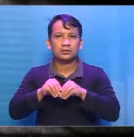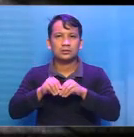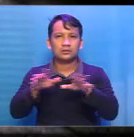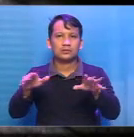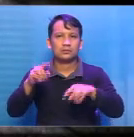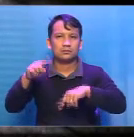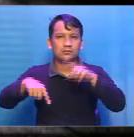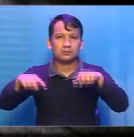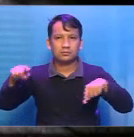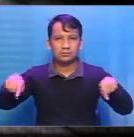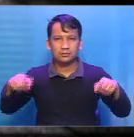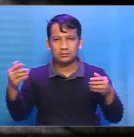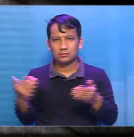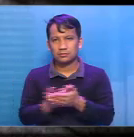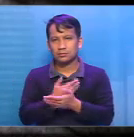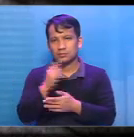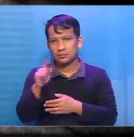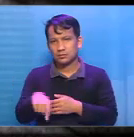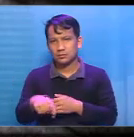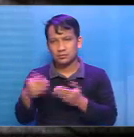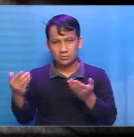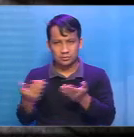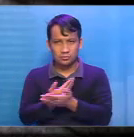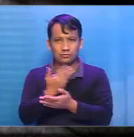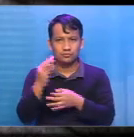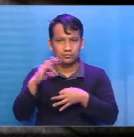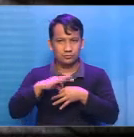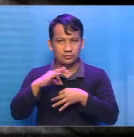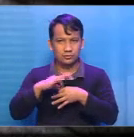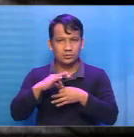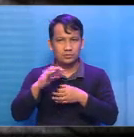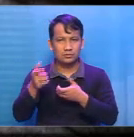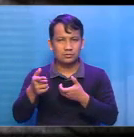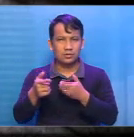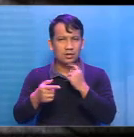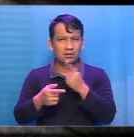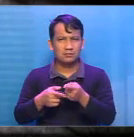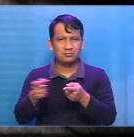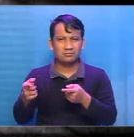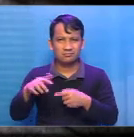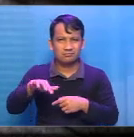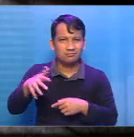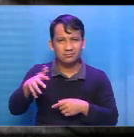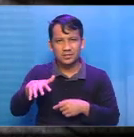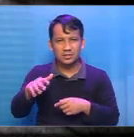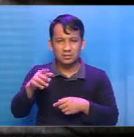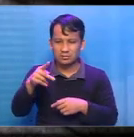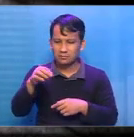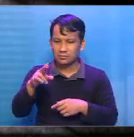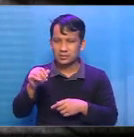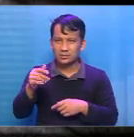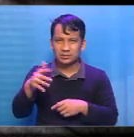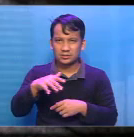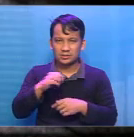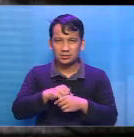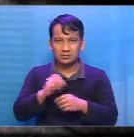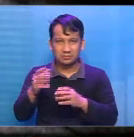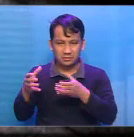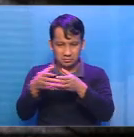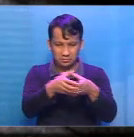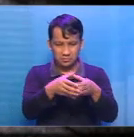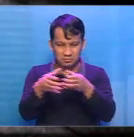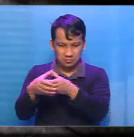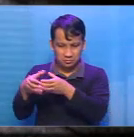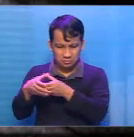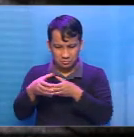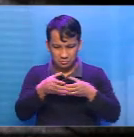partido at may bagong partido kada bagong eleksyon. Malabnaw rin ang party system dito kaya't puro alyansa at